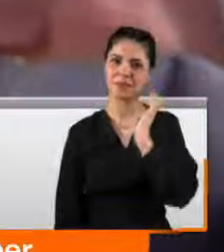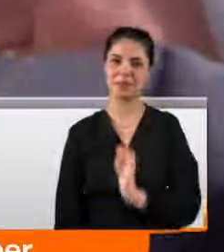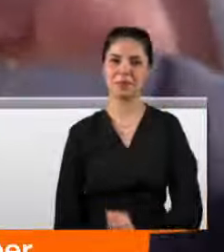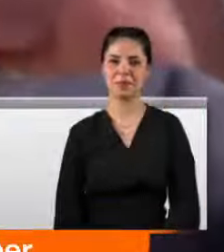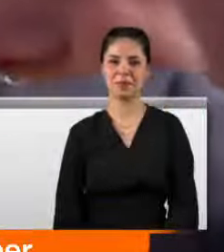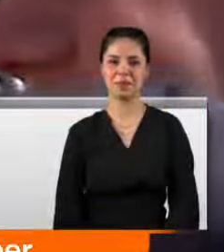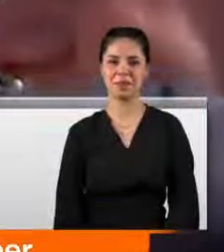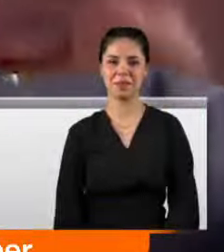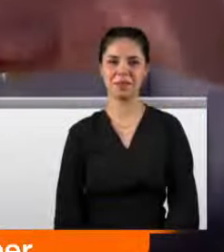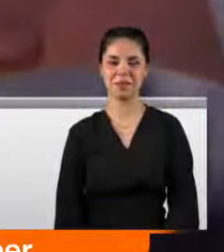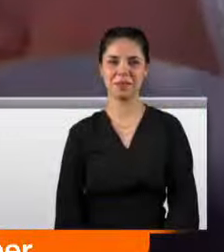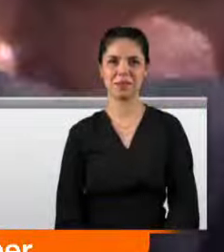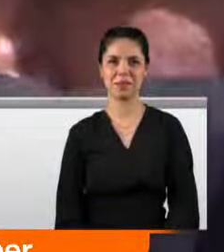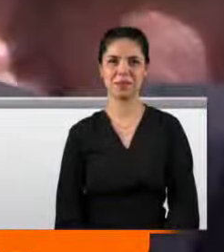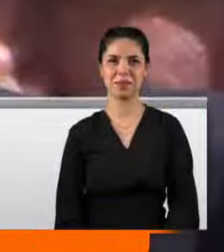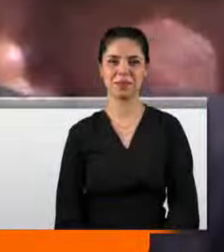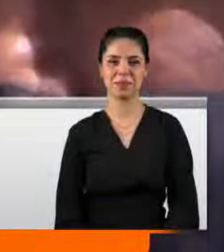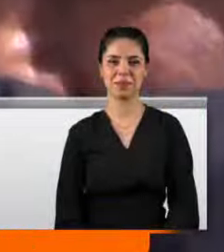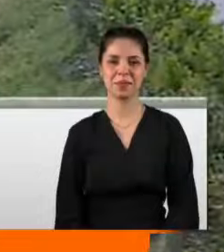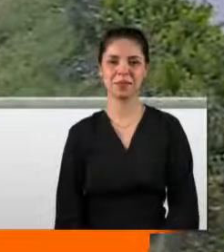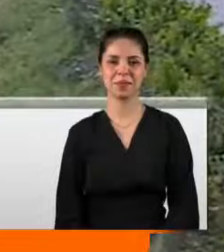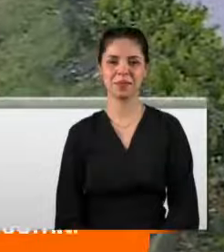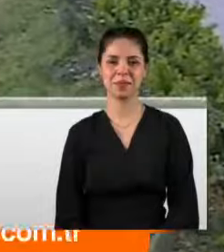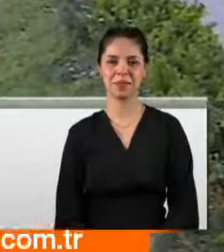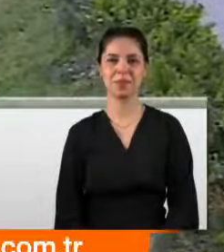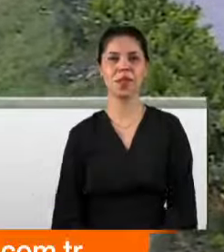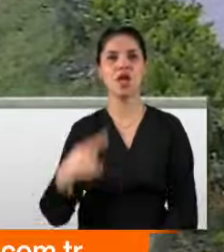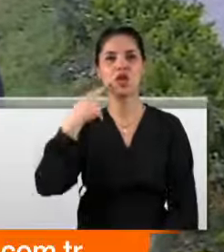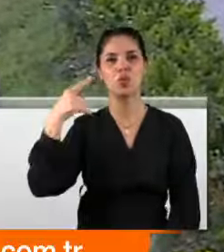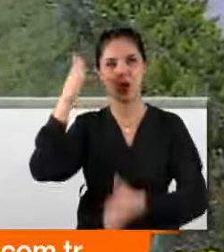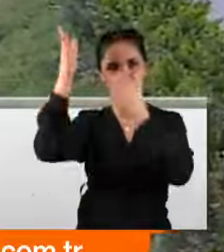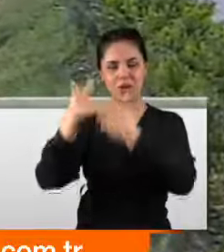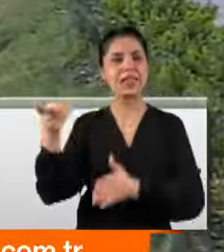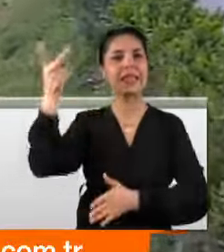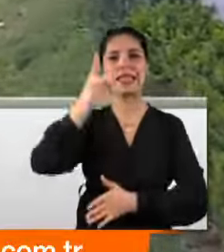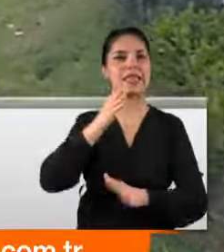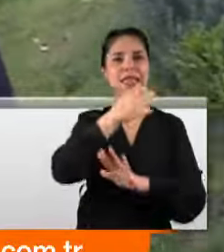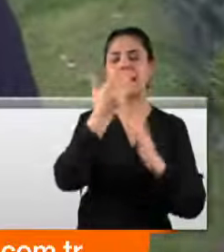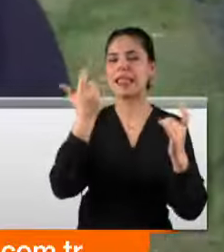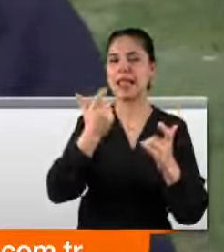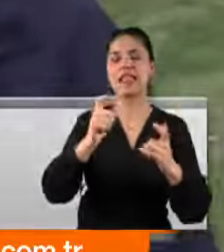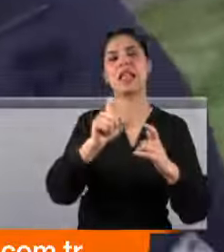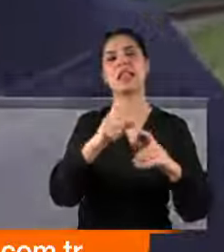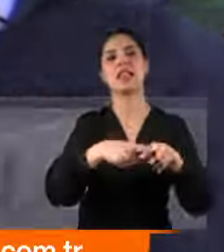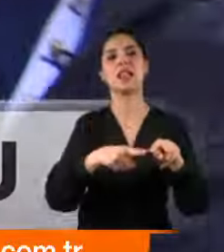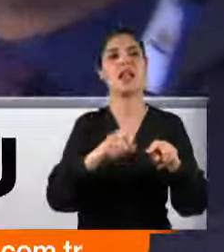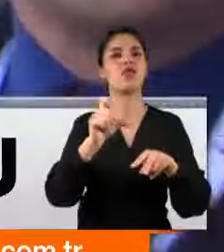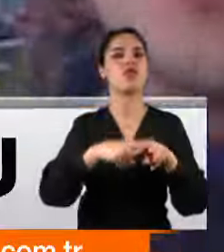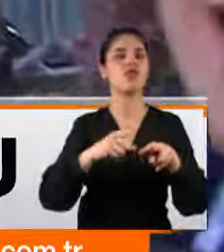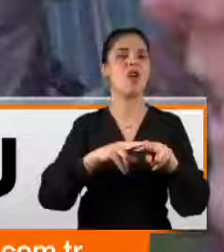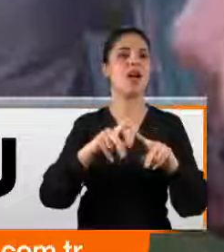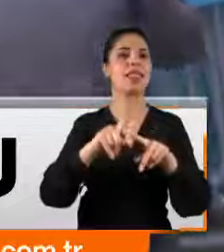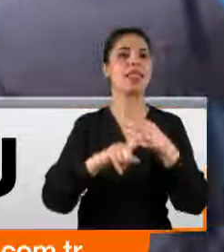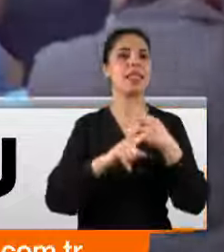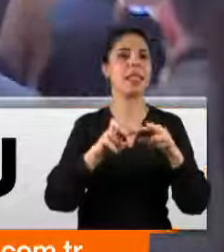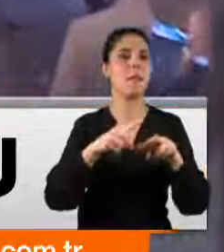Gençler olarak biz Cumhurbaşkanımızın yanındayız. Oyumuz Murat Kurum'a. Cumhurbaşkanı Erdoğan'ın ikinci adresi ise Sancaktepe oldu. Burada Murat Kurum